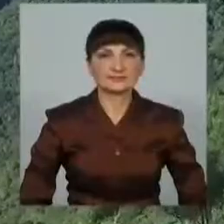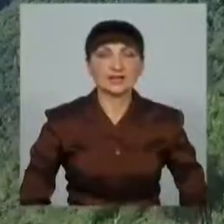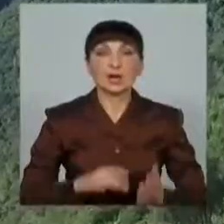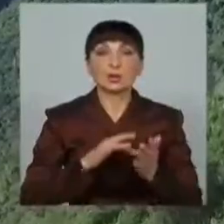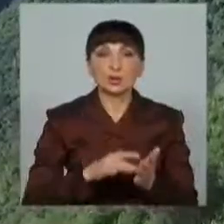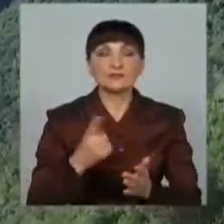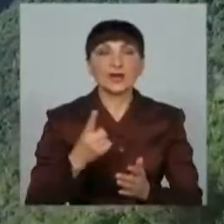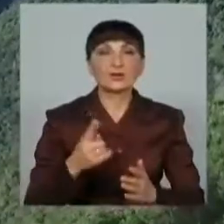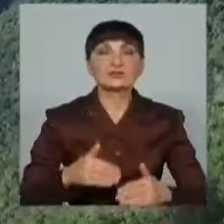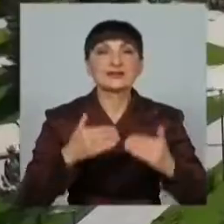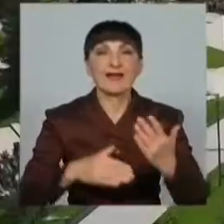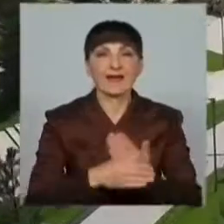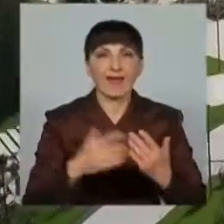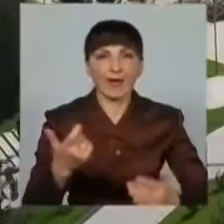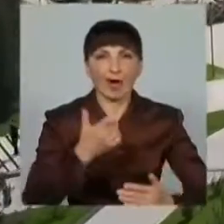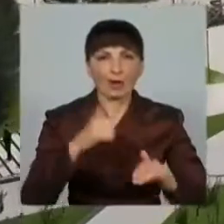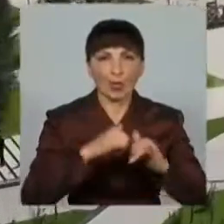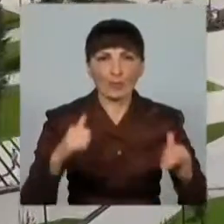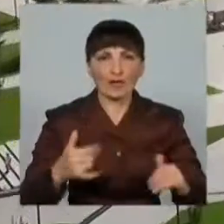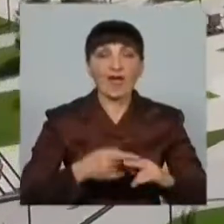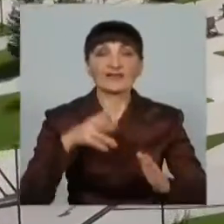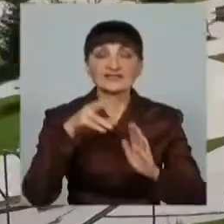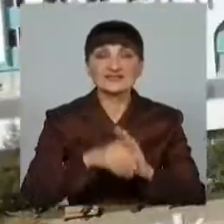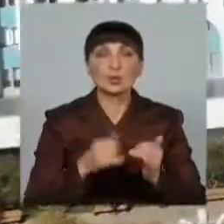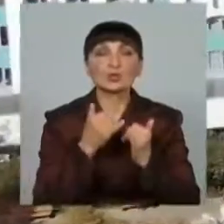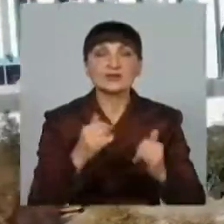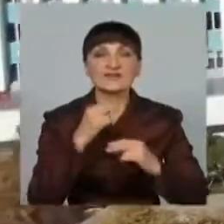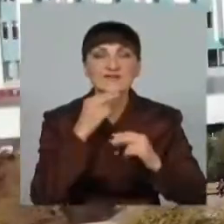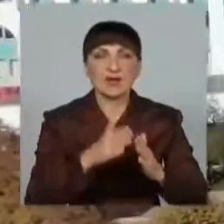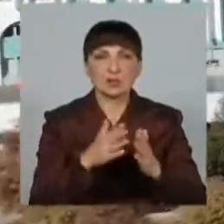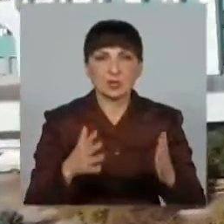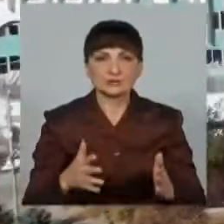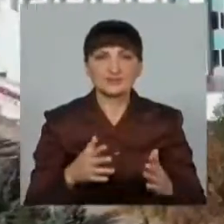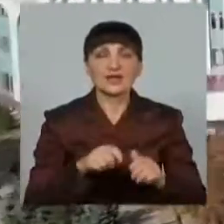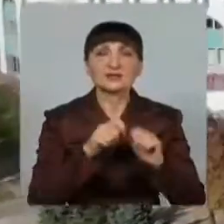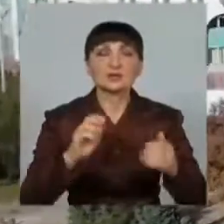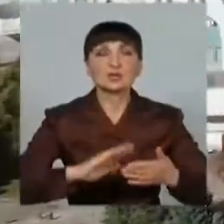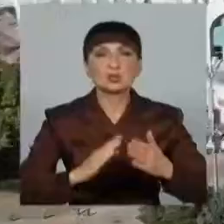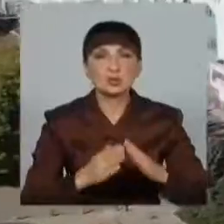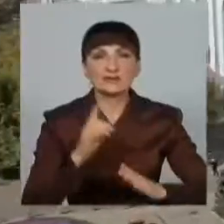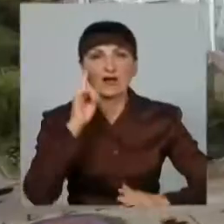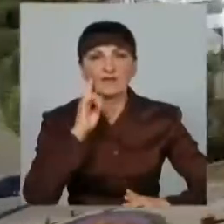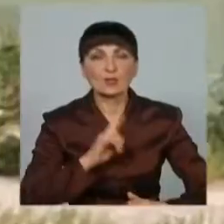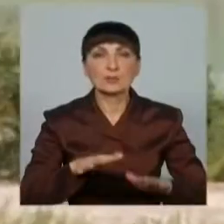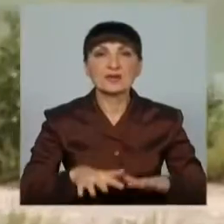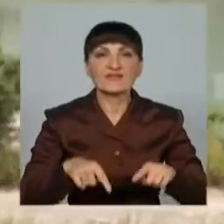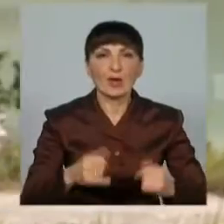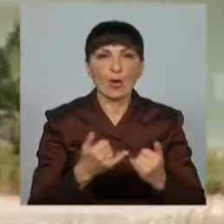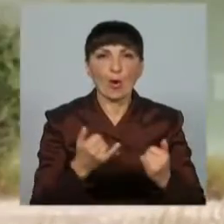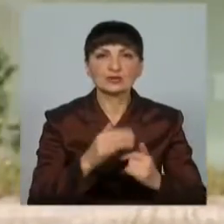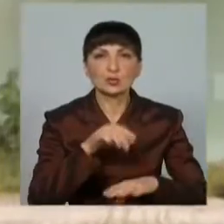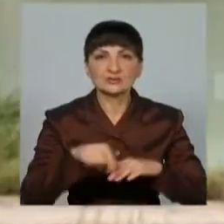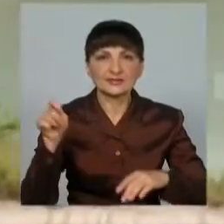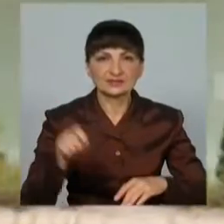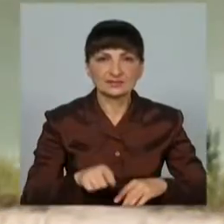Туризм – один из драйверов экономики мегаполиса, и этой сфере уделяется особое внимание. Создаются условия для комфортного пребывания гостей из